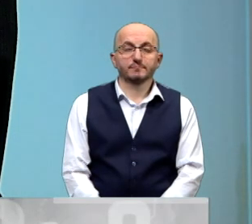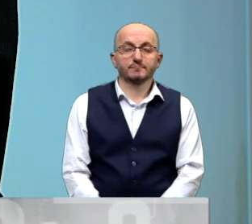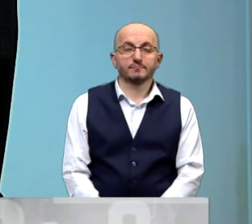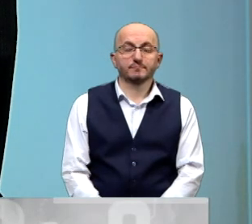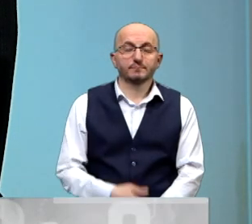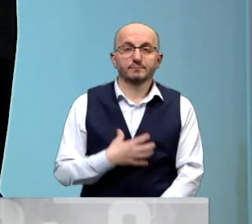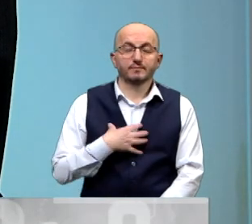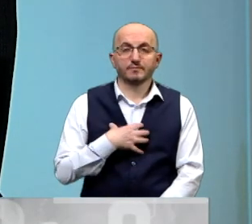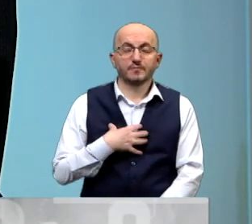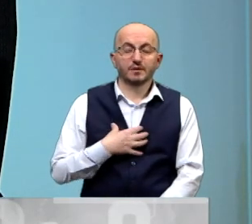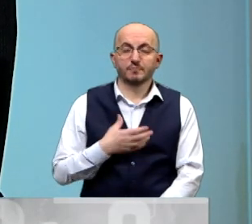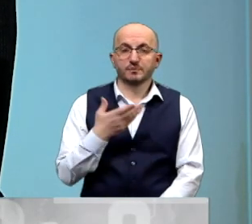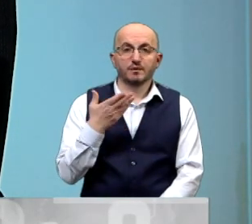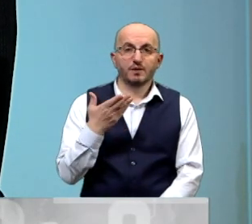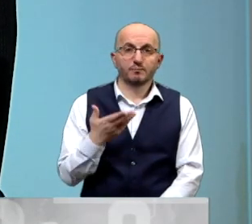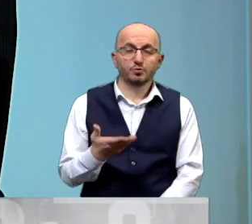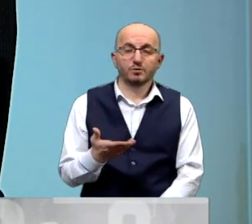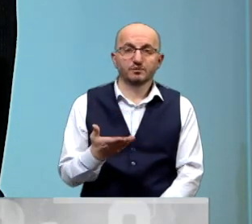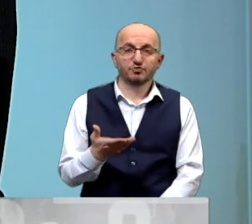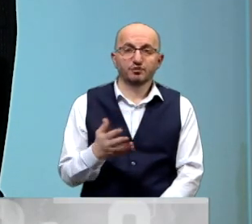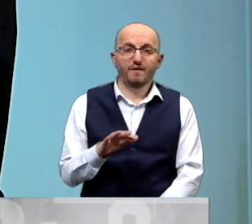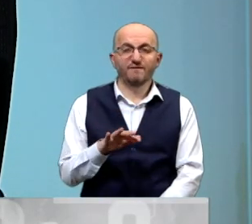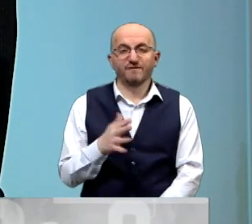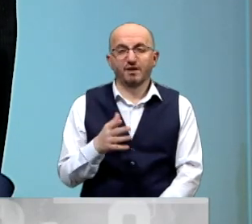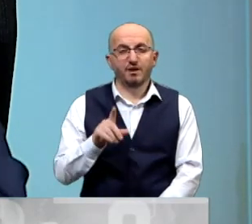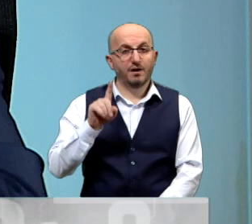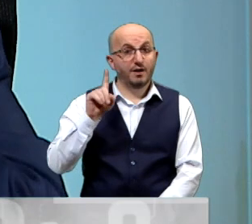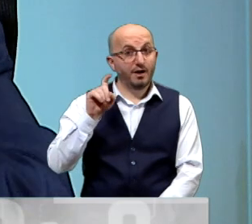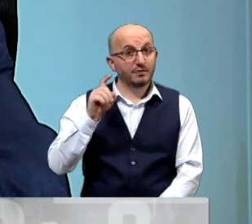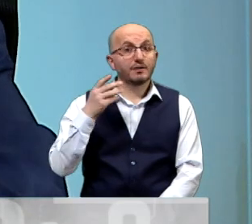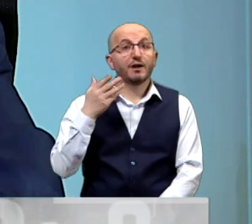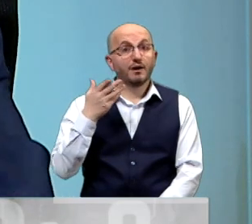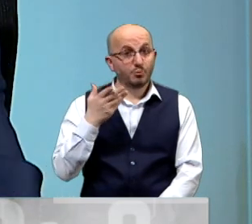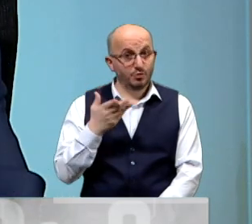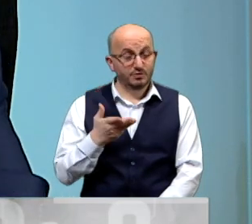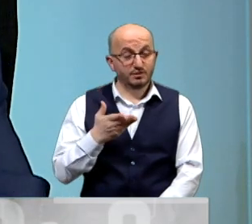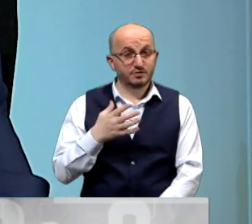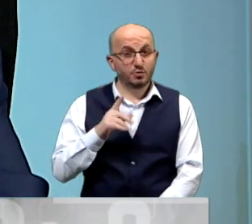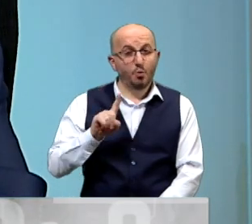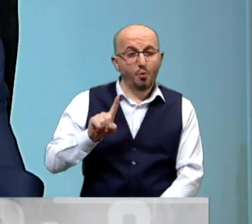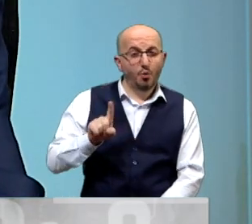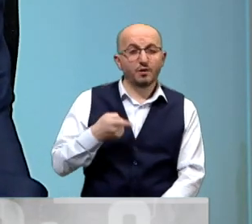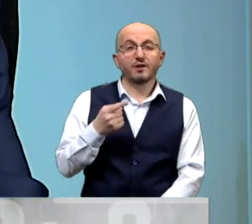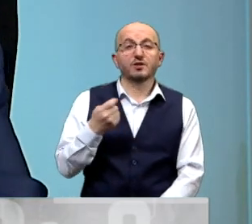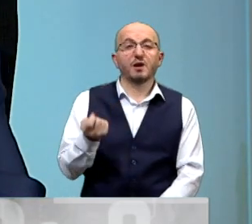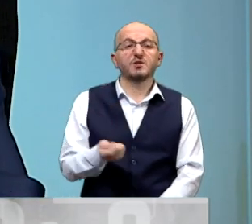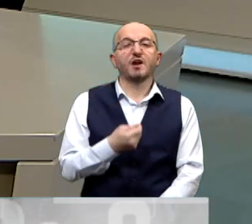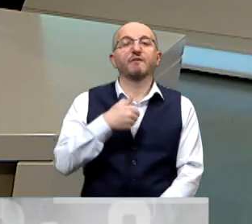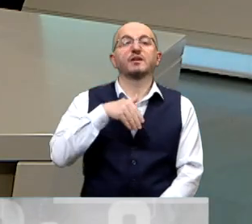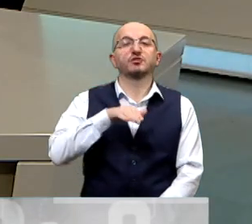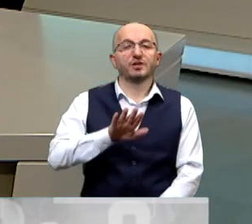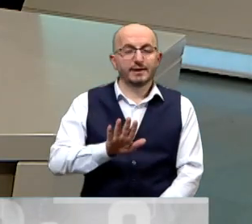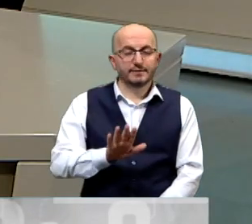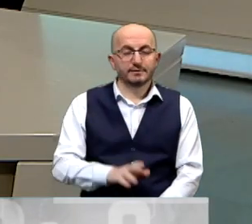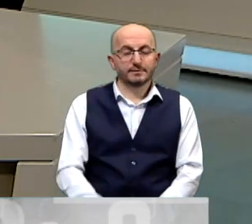dinimizin kabul edeceği veya yani aklı Selim'in kabul edeceği dinin onaylayacağı bir davranış değildir